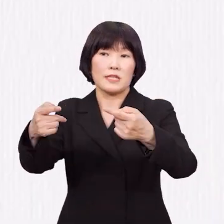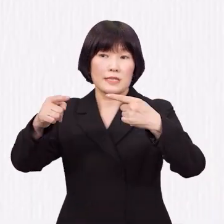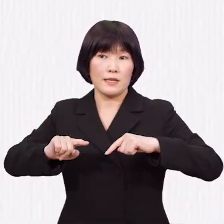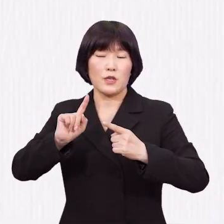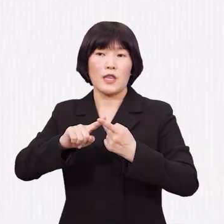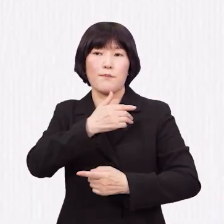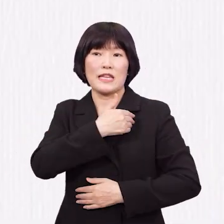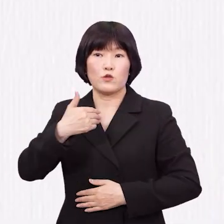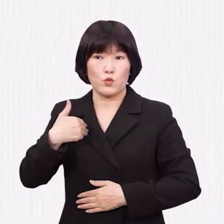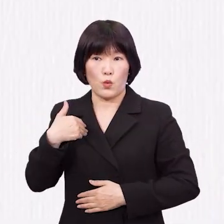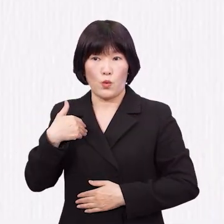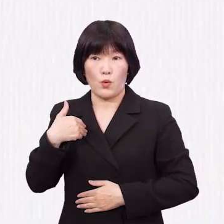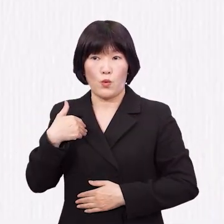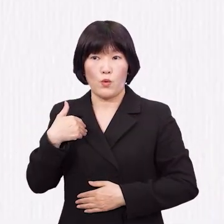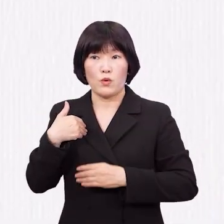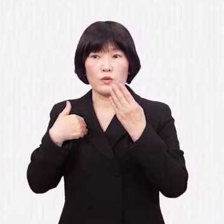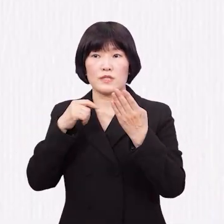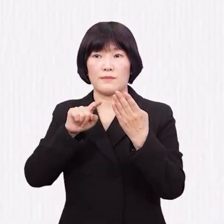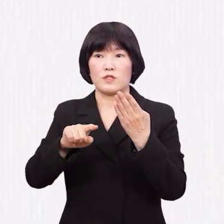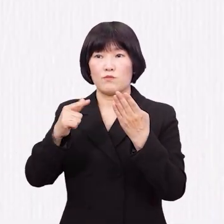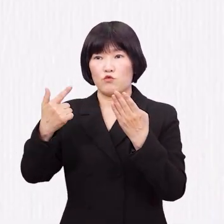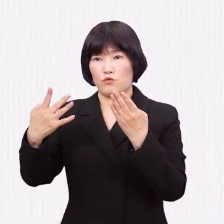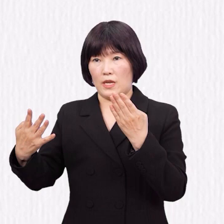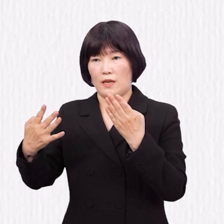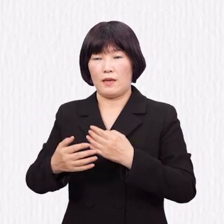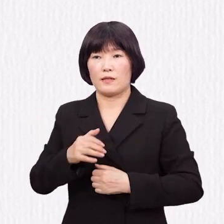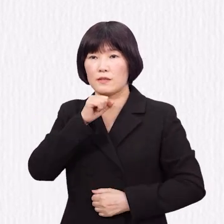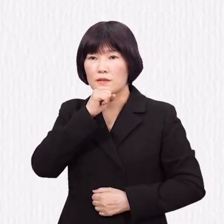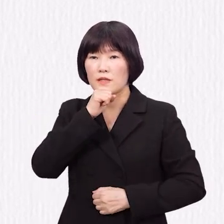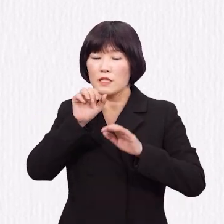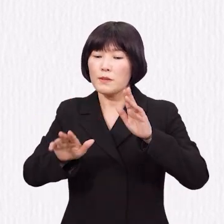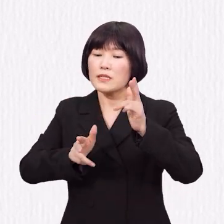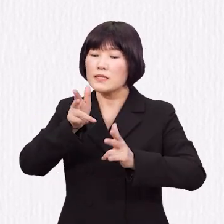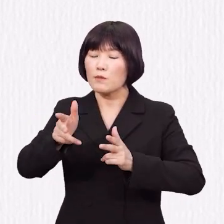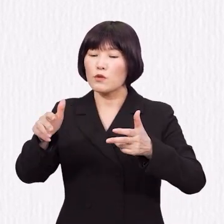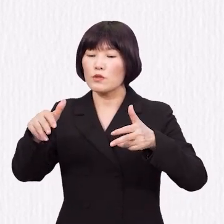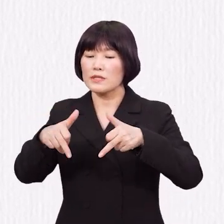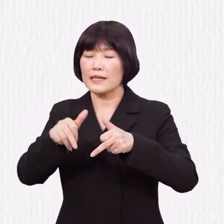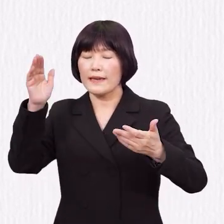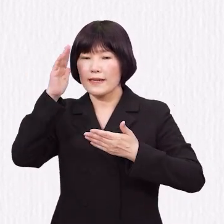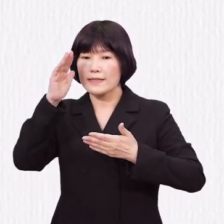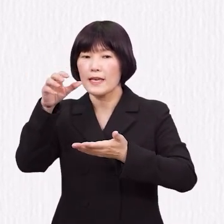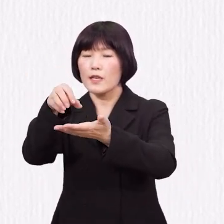성과만족 항목에서 본사업 참여에 대한 만족도 4.64점,